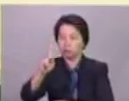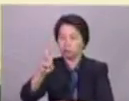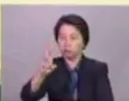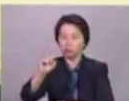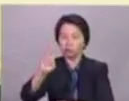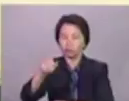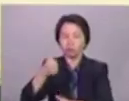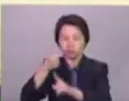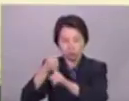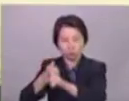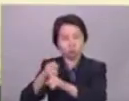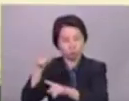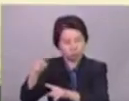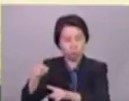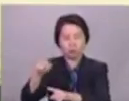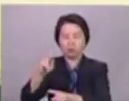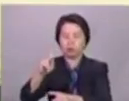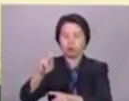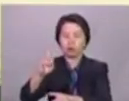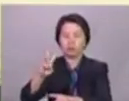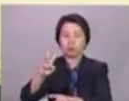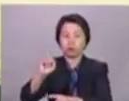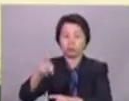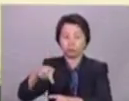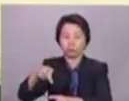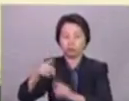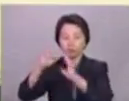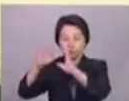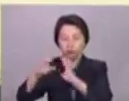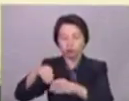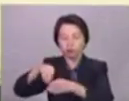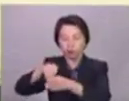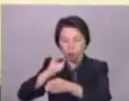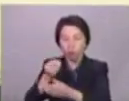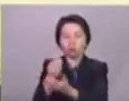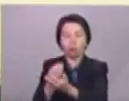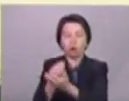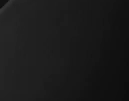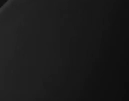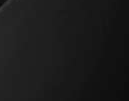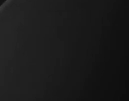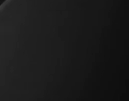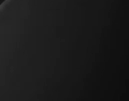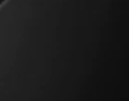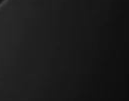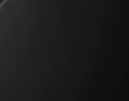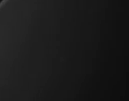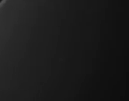KWSP dari segi prosedur pengeluaran wang-wang tersebut.